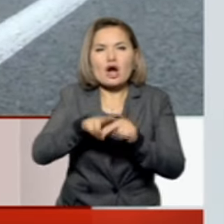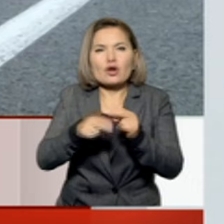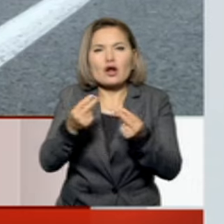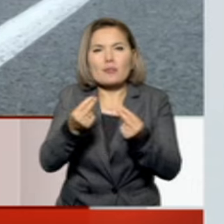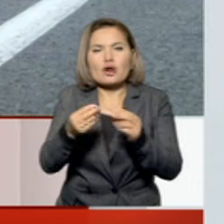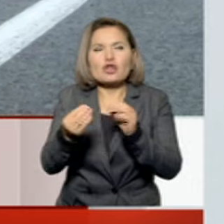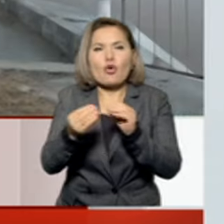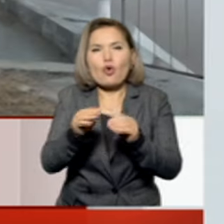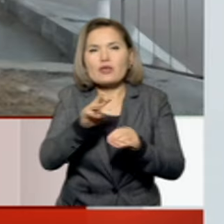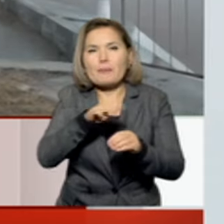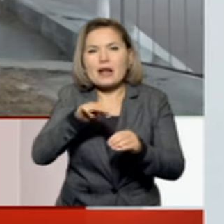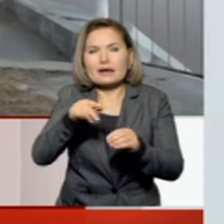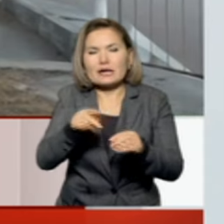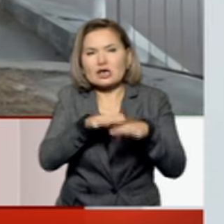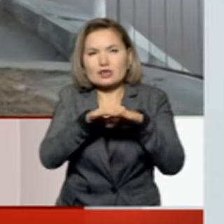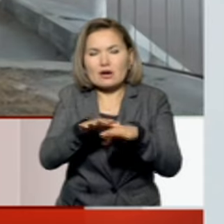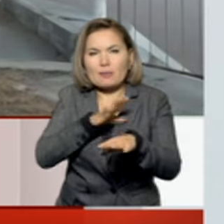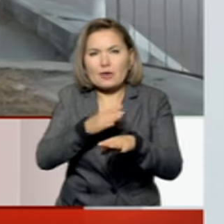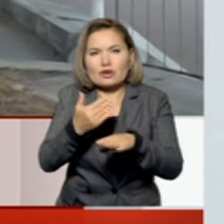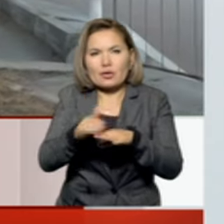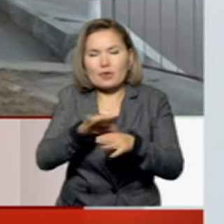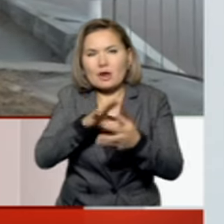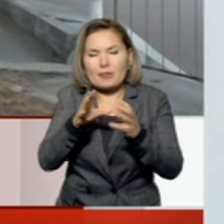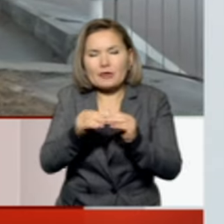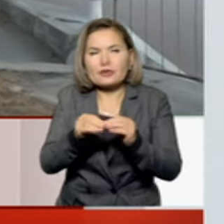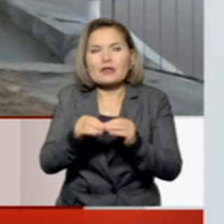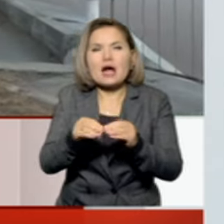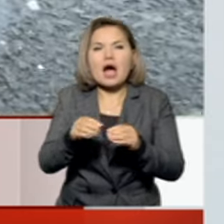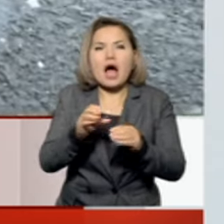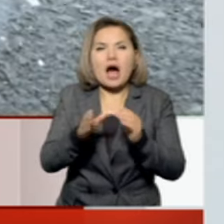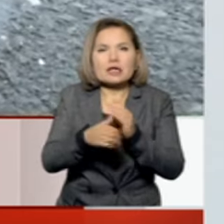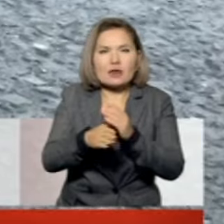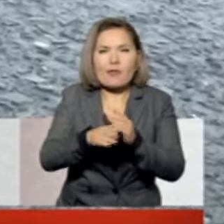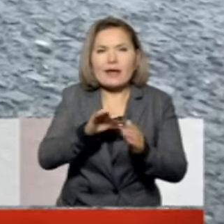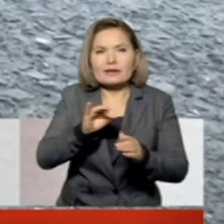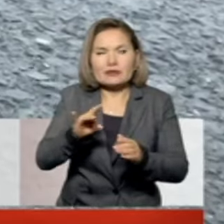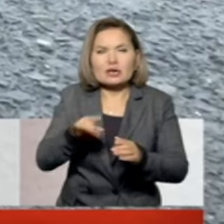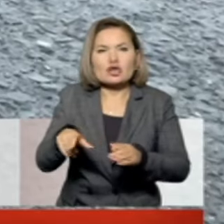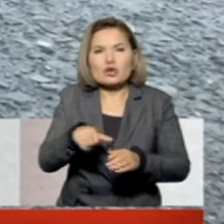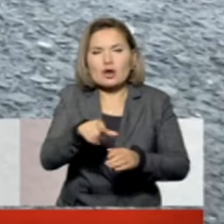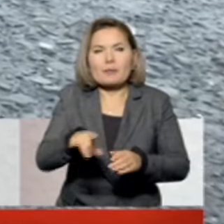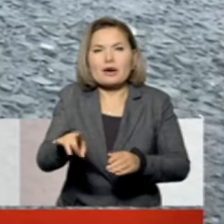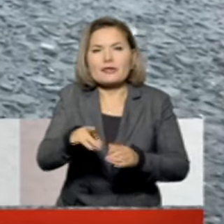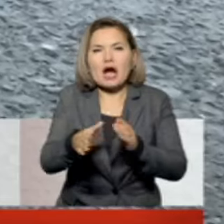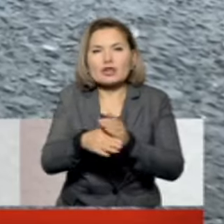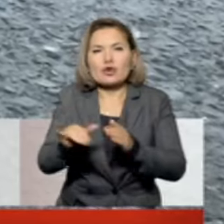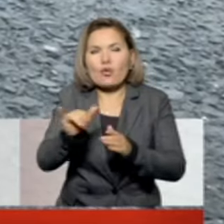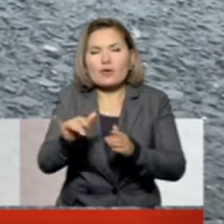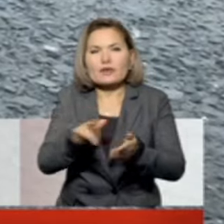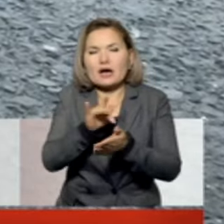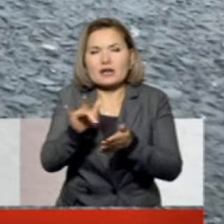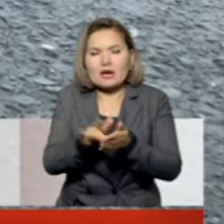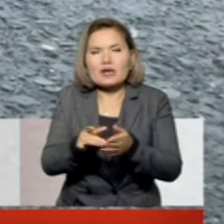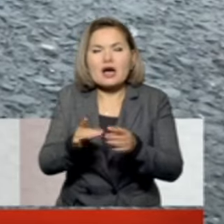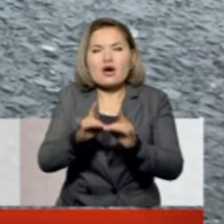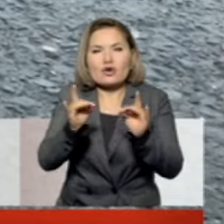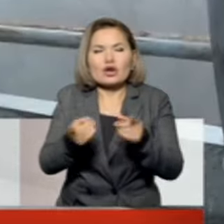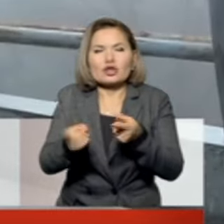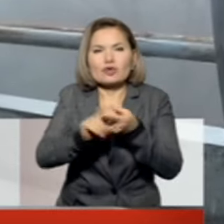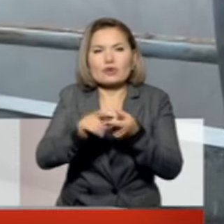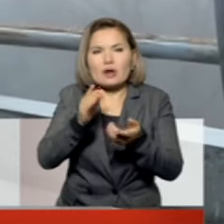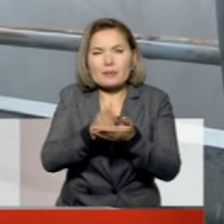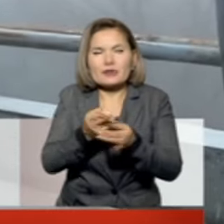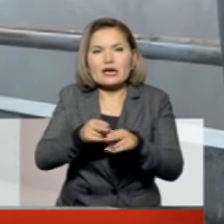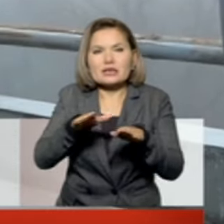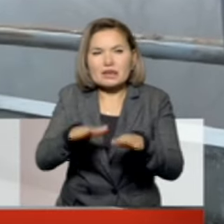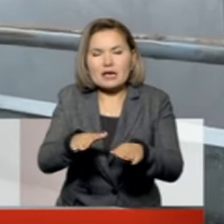10 миллиардқа жуық қаражат бөлінген. Бұл транзит Атырау Индер жолы мен республикалық Атырау Орал тас жолын байланыстырып тұр. Жергілікті